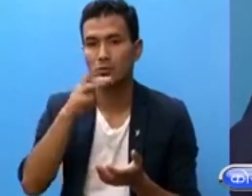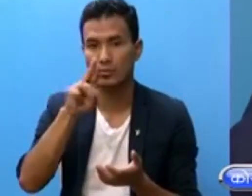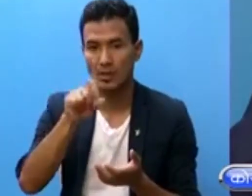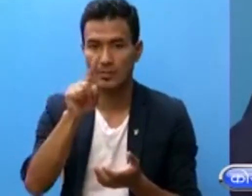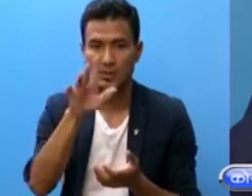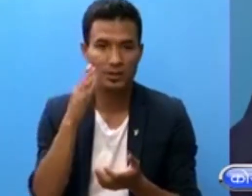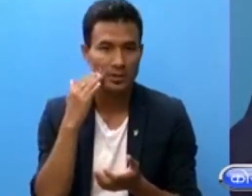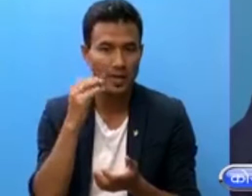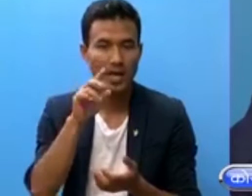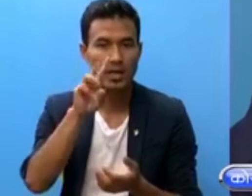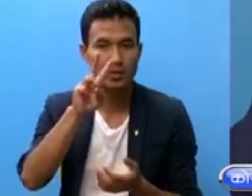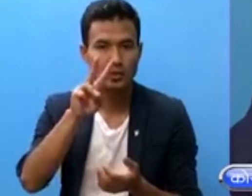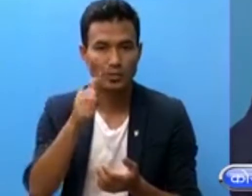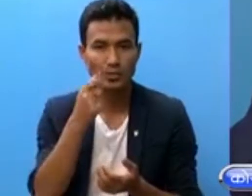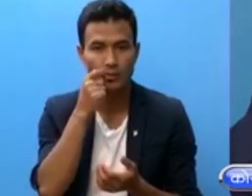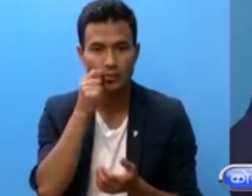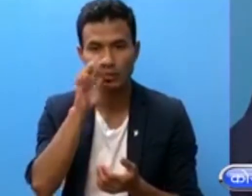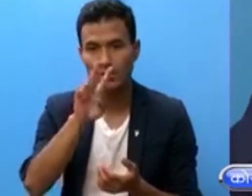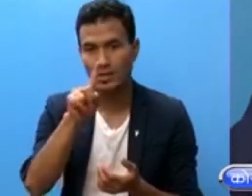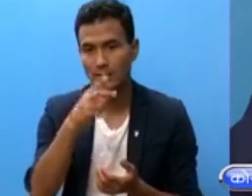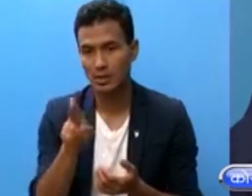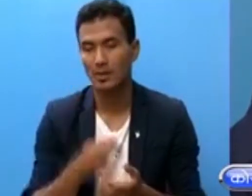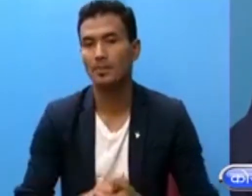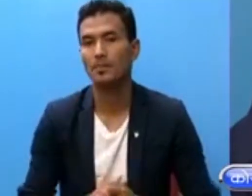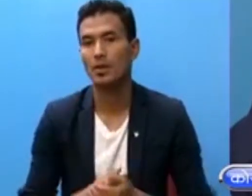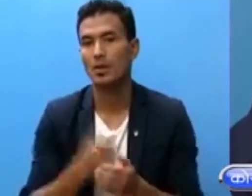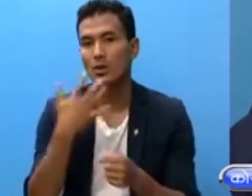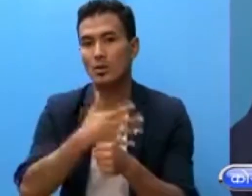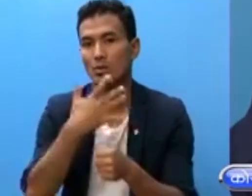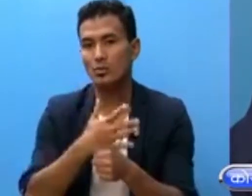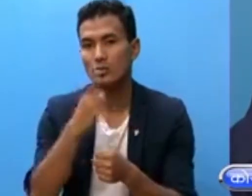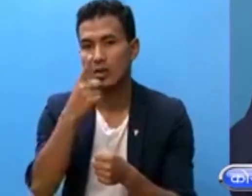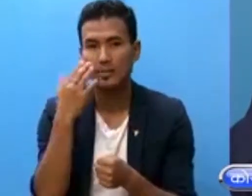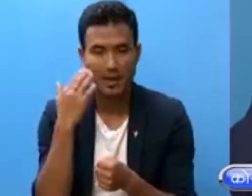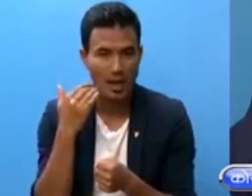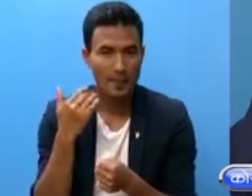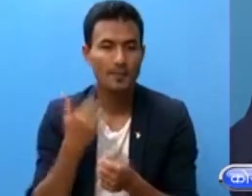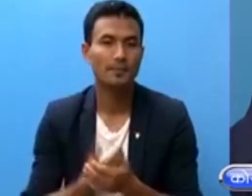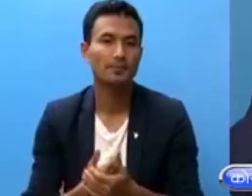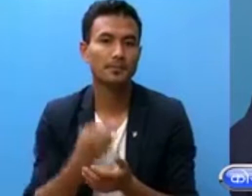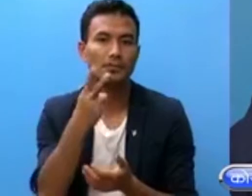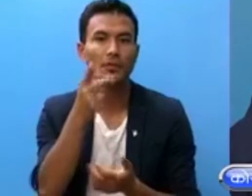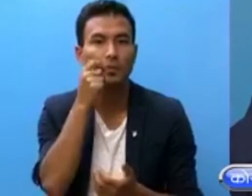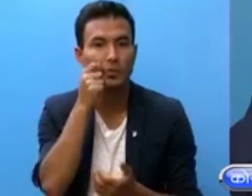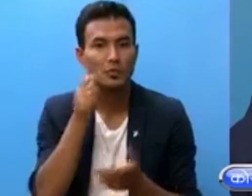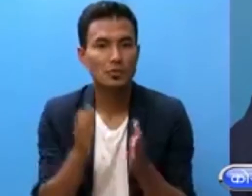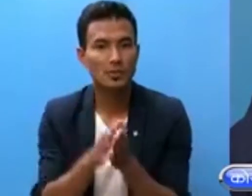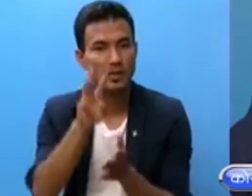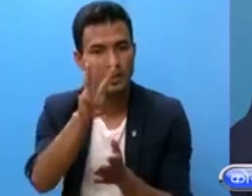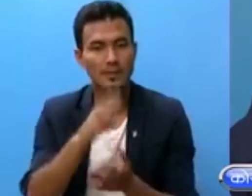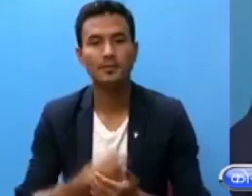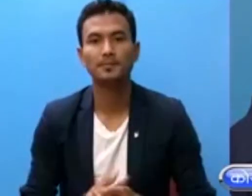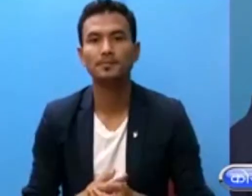महिला 26 पुरुष गरी 41, भक्तपुरका 1 महिला र 2 पुरुष गरी